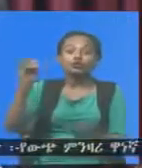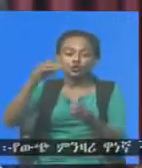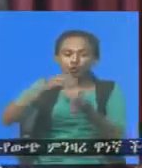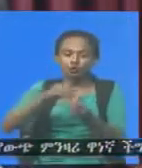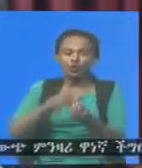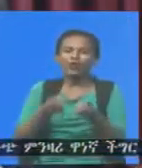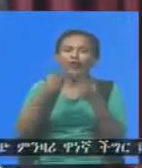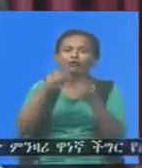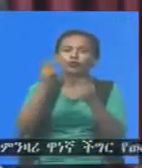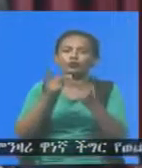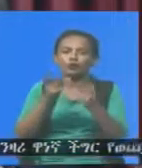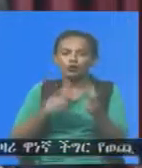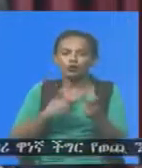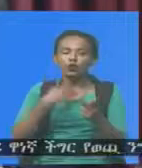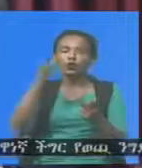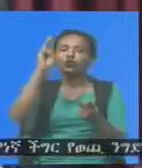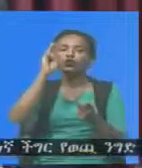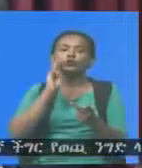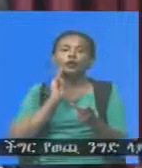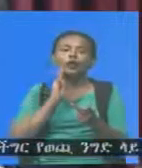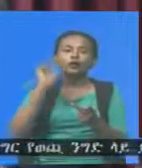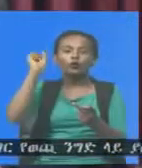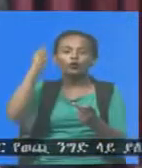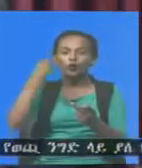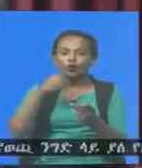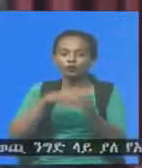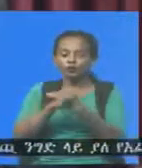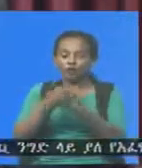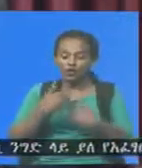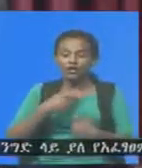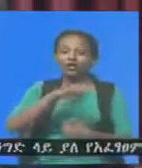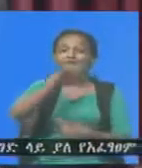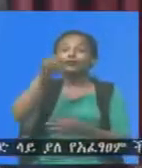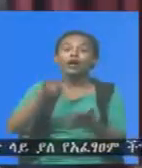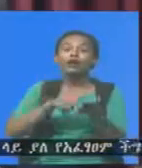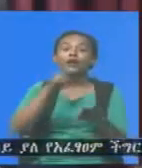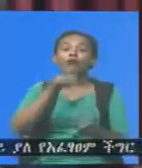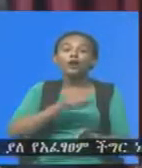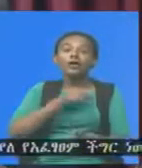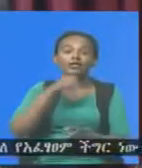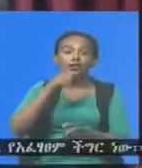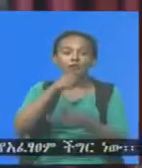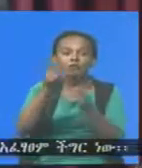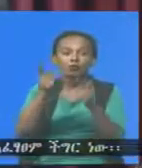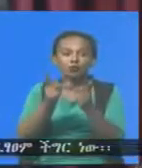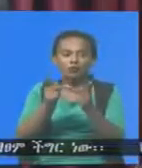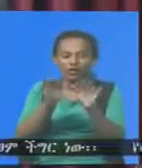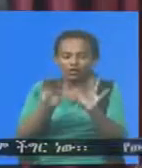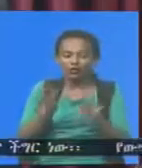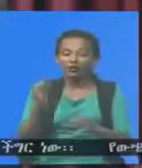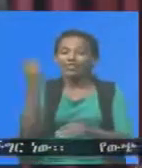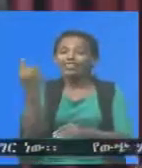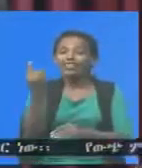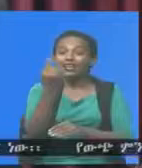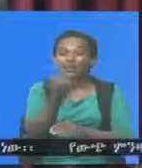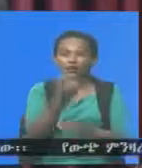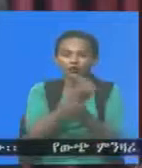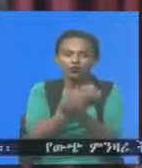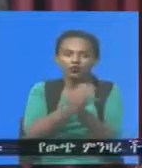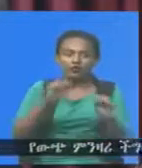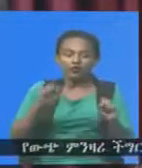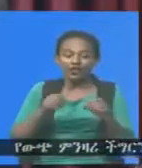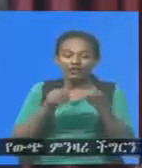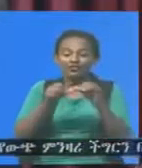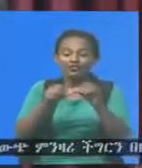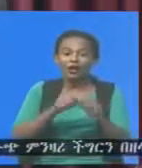አሉ። ሶማሌና ኦሮሚያ ውስጥ አለ። ጥያቄ የማይነሳበት ቦታ የለም። እያንዳንዱን እየፈታን ስለማንዘልቀው